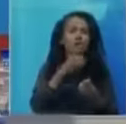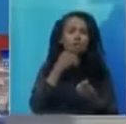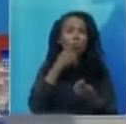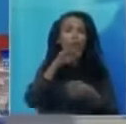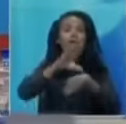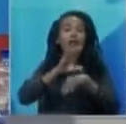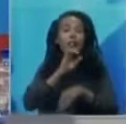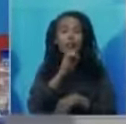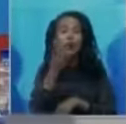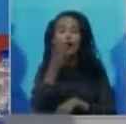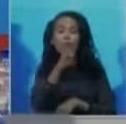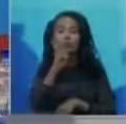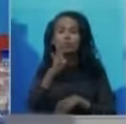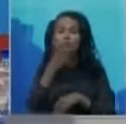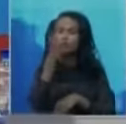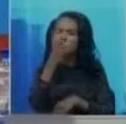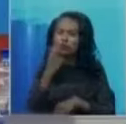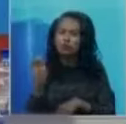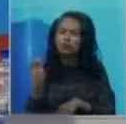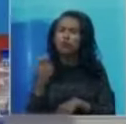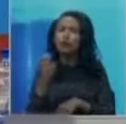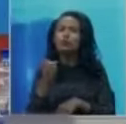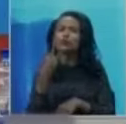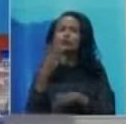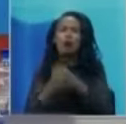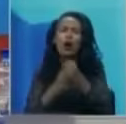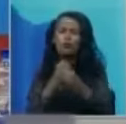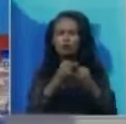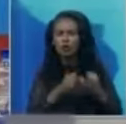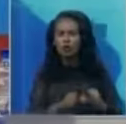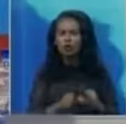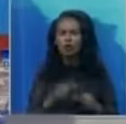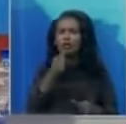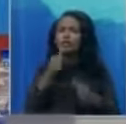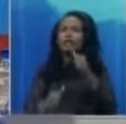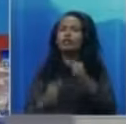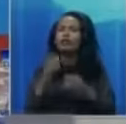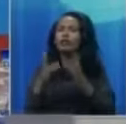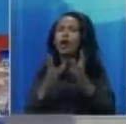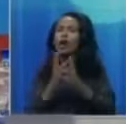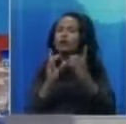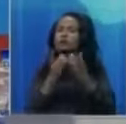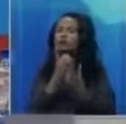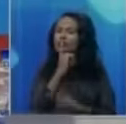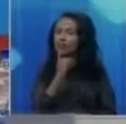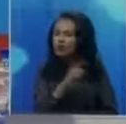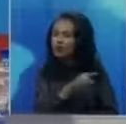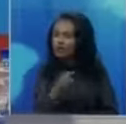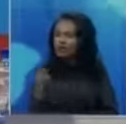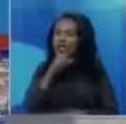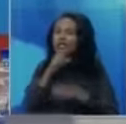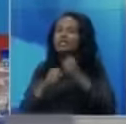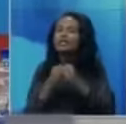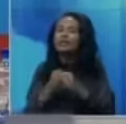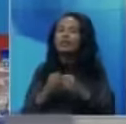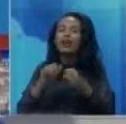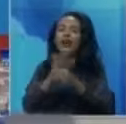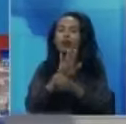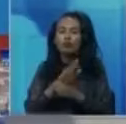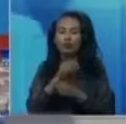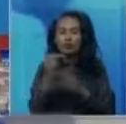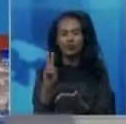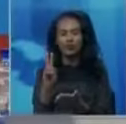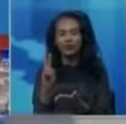ነው ያለው። 400 ዓመት፣ 600 ዓመት፣ 700 ዓመት የቆየ የትኛው የዓለም ክፍል ነው እንደዚህ አይነት እድሜ ጠገብ ቦታዎች ማሳየት የሚችለው?